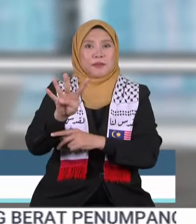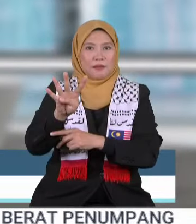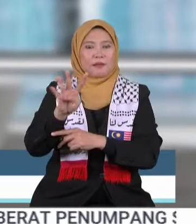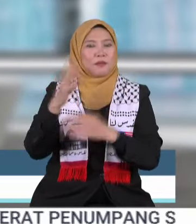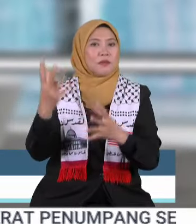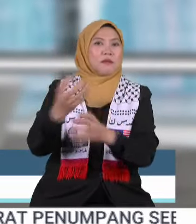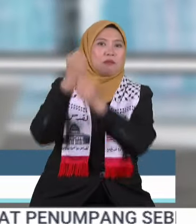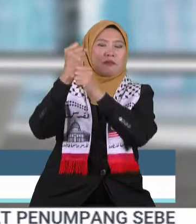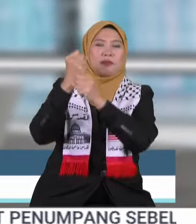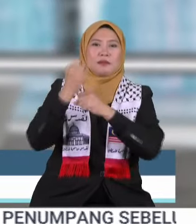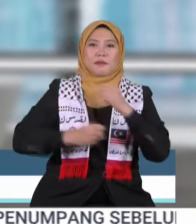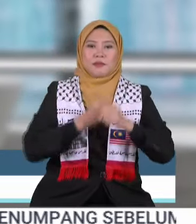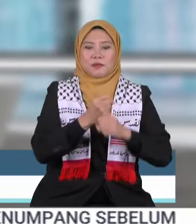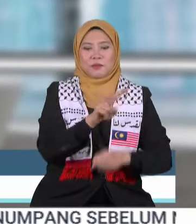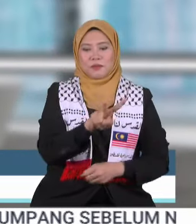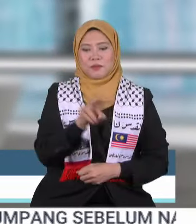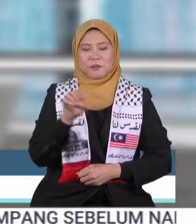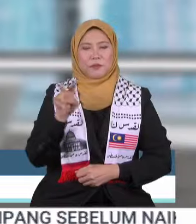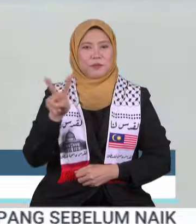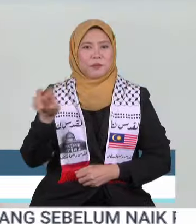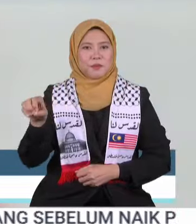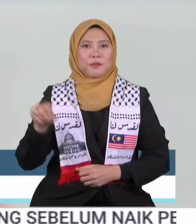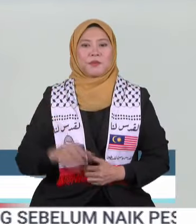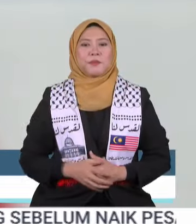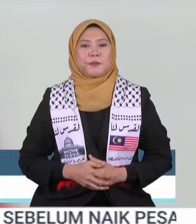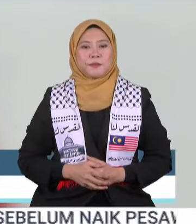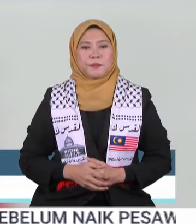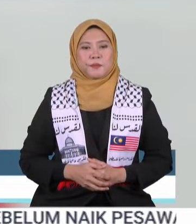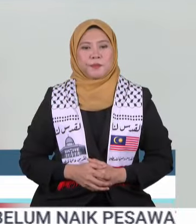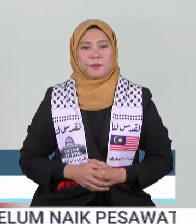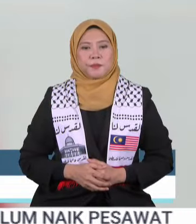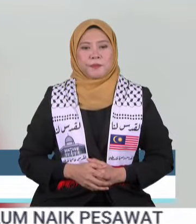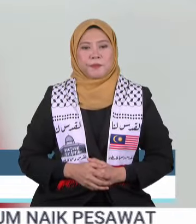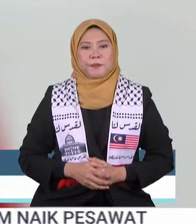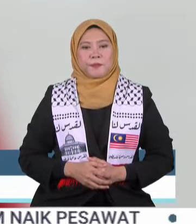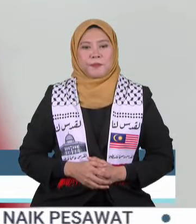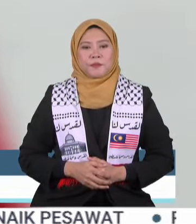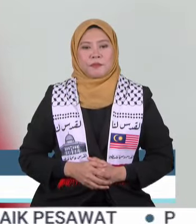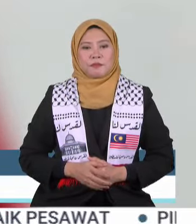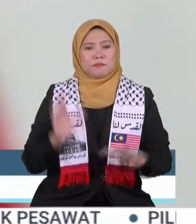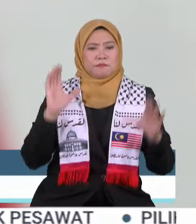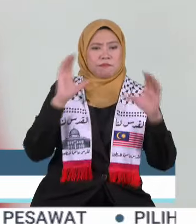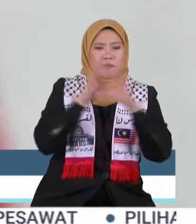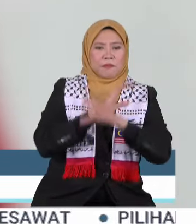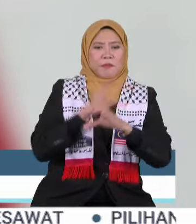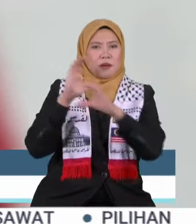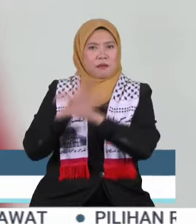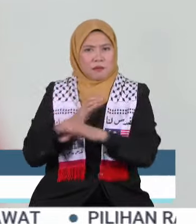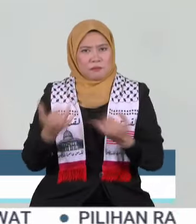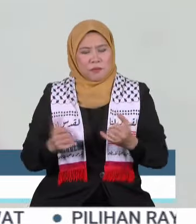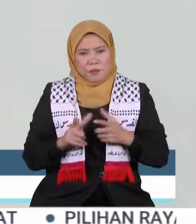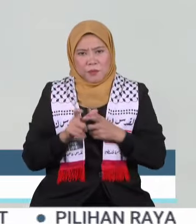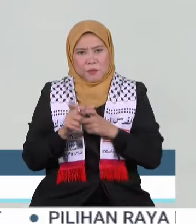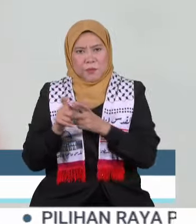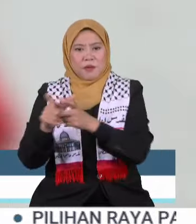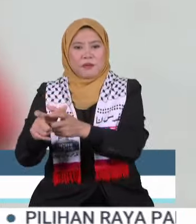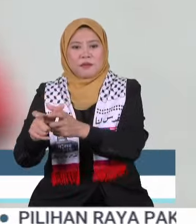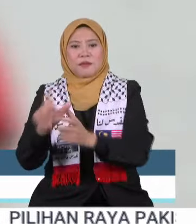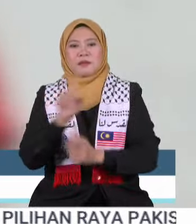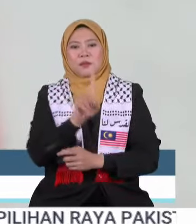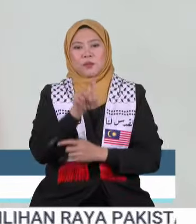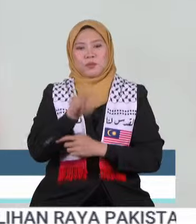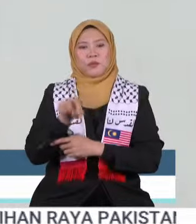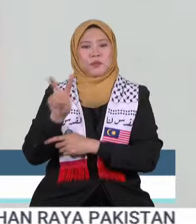yang telah diraih sejak tahun 2020. Cabarannya kali ini berlari sejauh